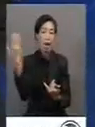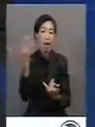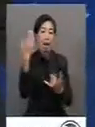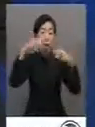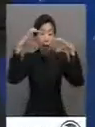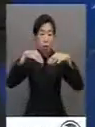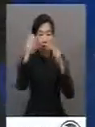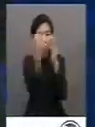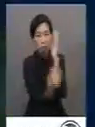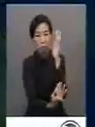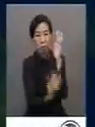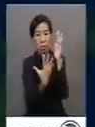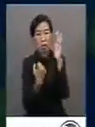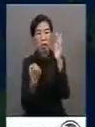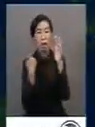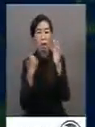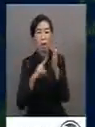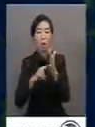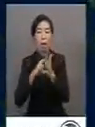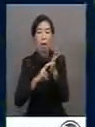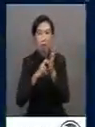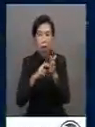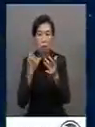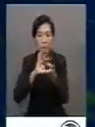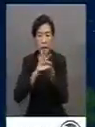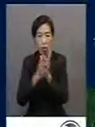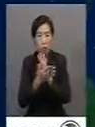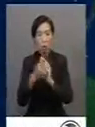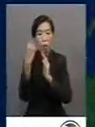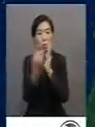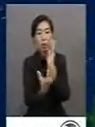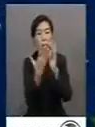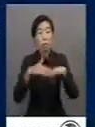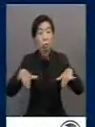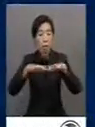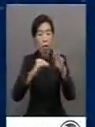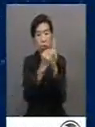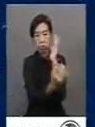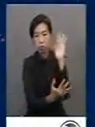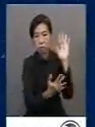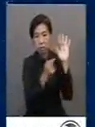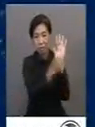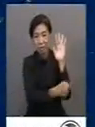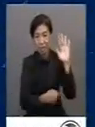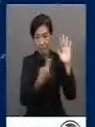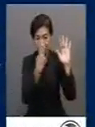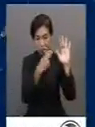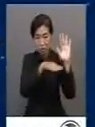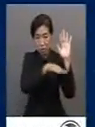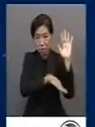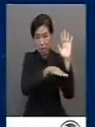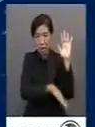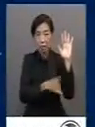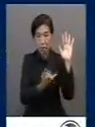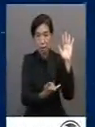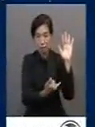าศต่ำนะครับที่อ่อนกำลังลงนะครับจากพายุแล้วกลายมาเป็นหย่อมความกดอากาศต่ำปกคลุมอยู่ทางด้านพื้นที่ภาคใต้ตอนล่าง